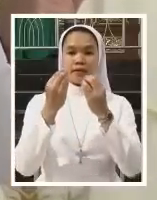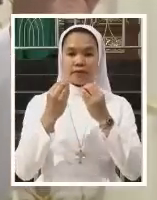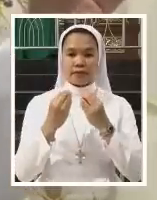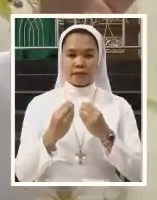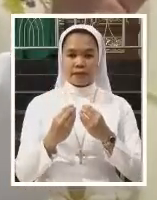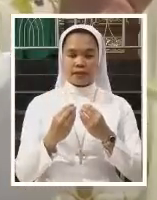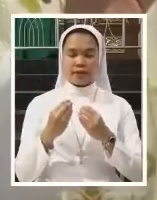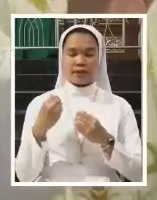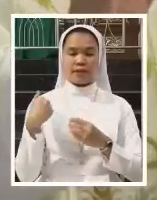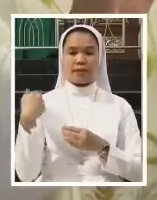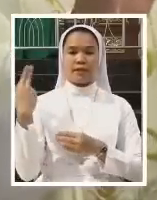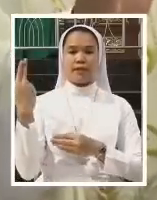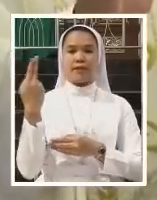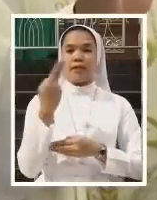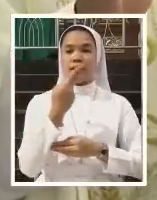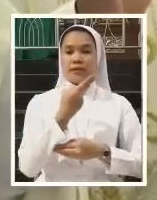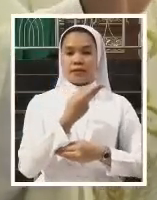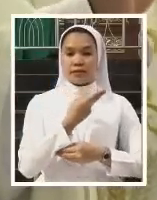sa mo